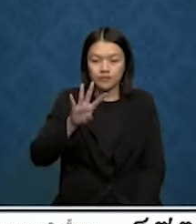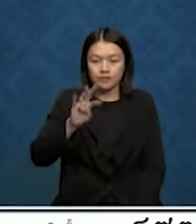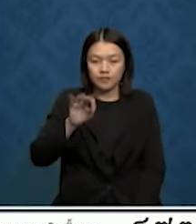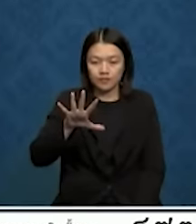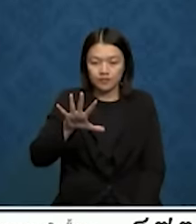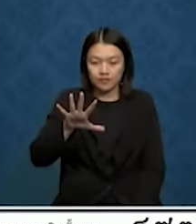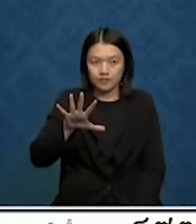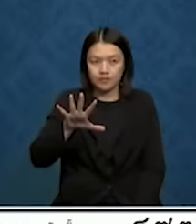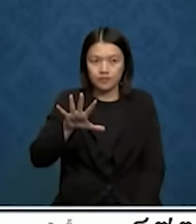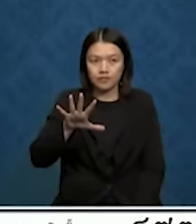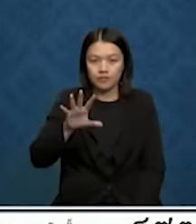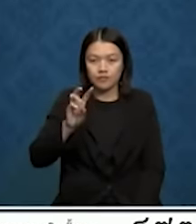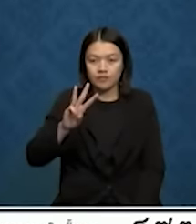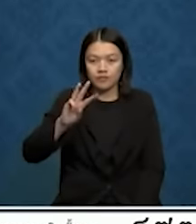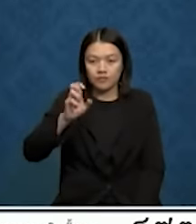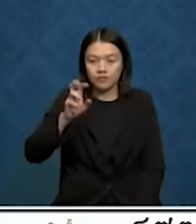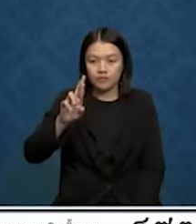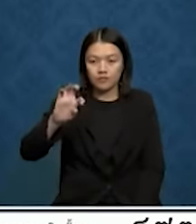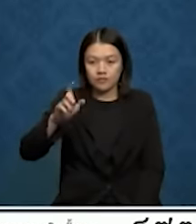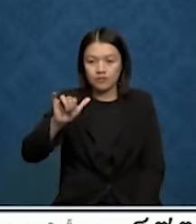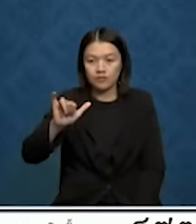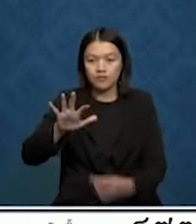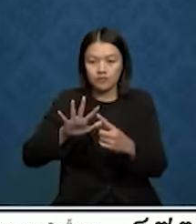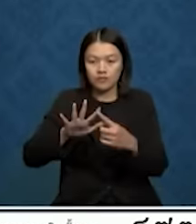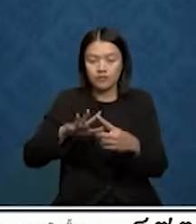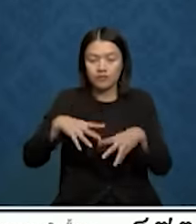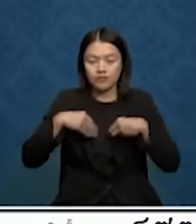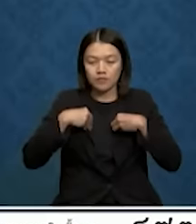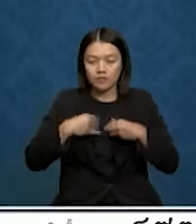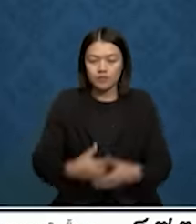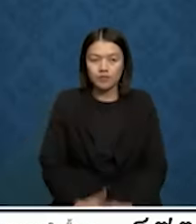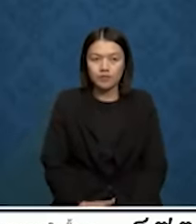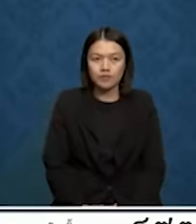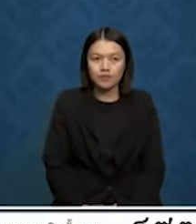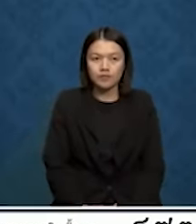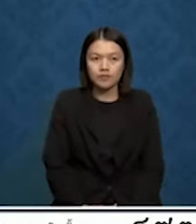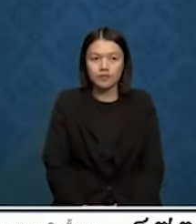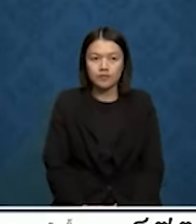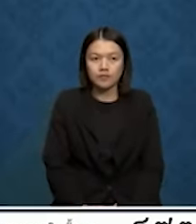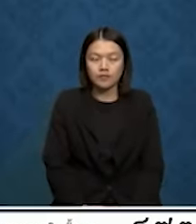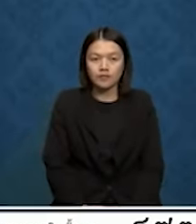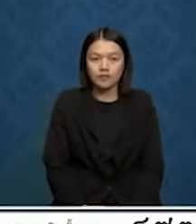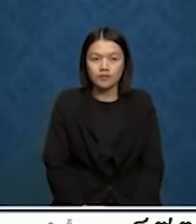345นายวิยะทองผา เห็นชอบครับ